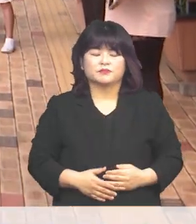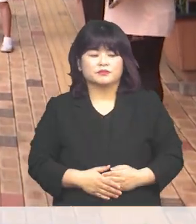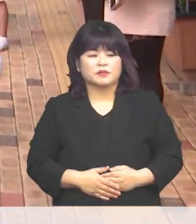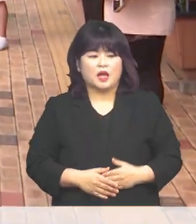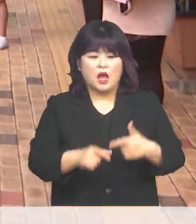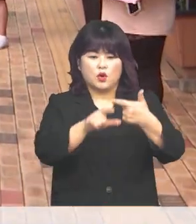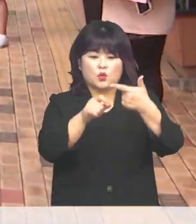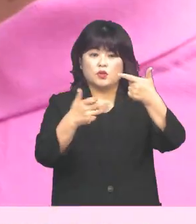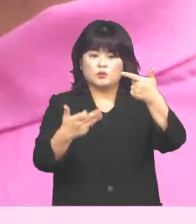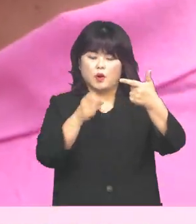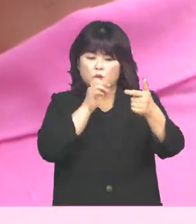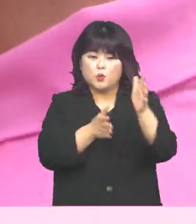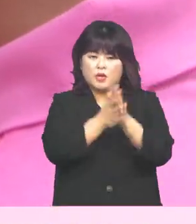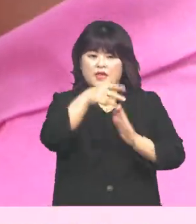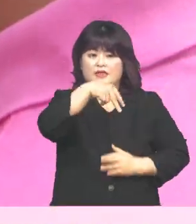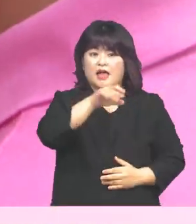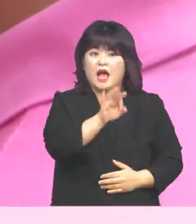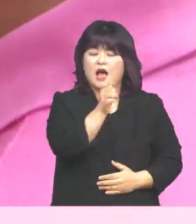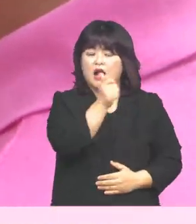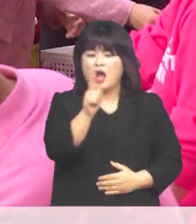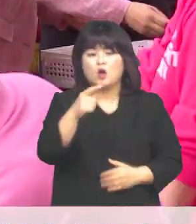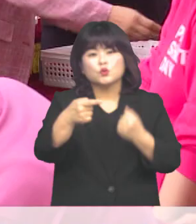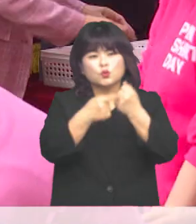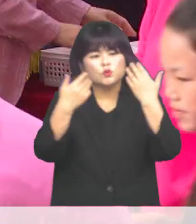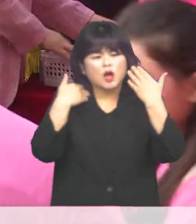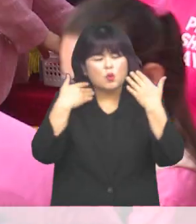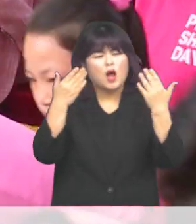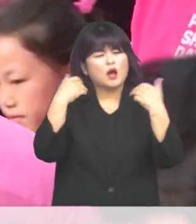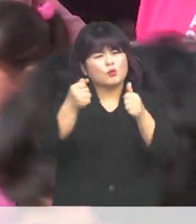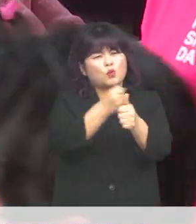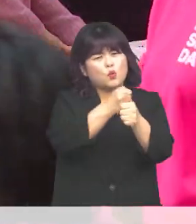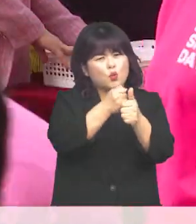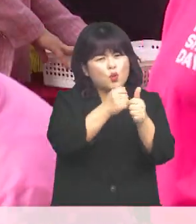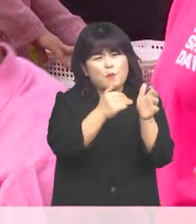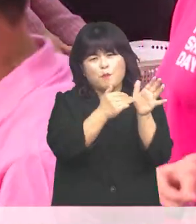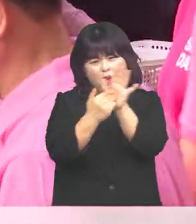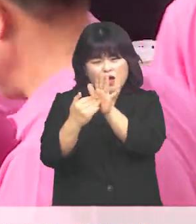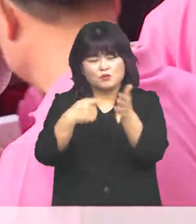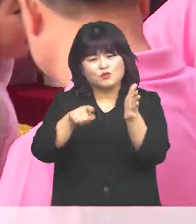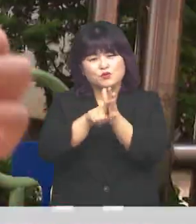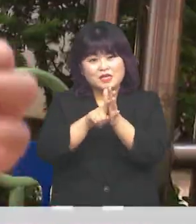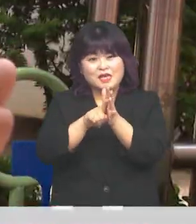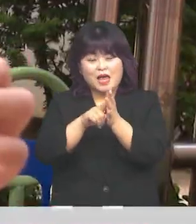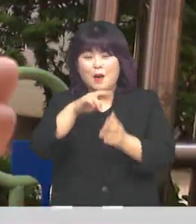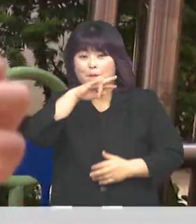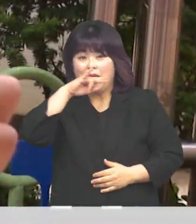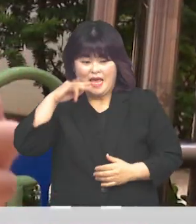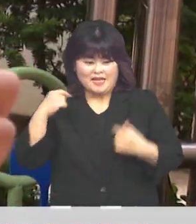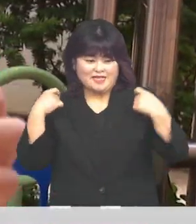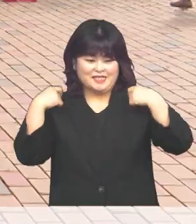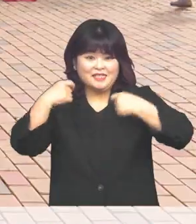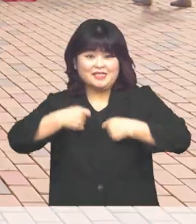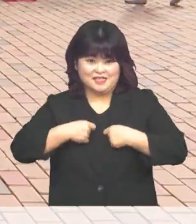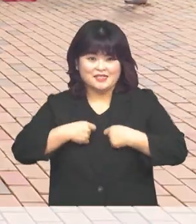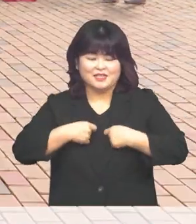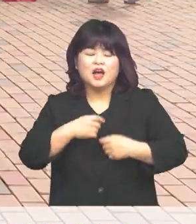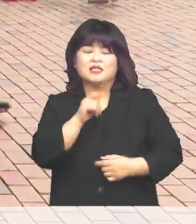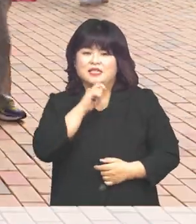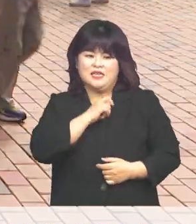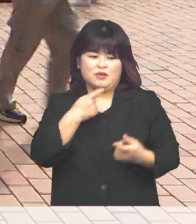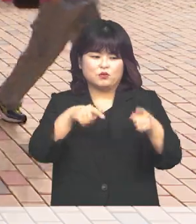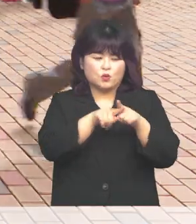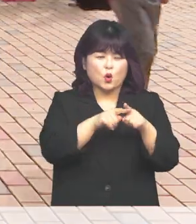용인특례시는 지난 18일 기흥구 상하초등학교에서 학교폭력 예방을 위한 핑크셔츠 데이 캠페인을